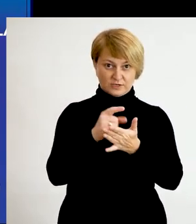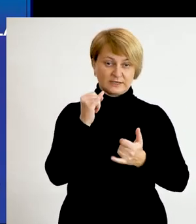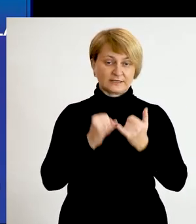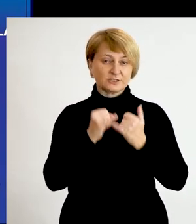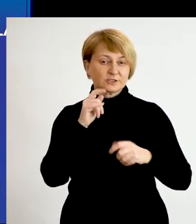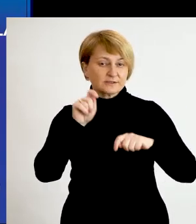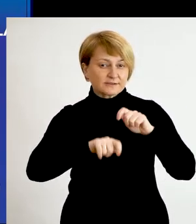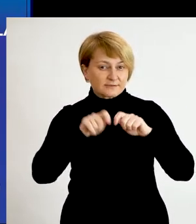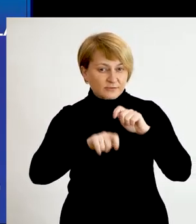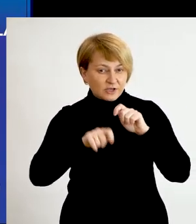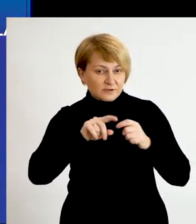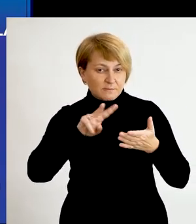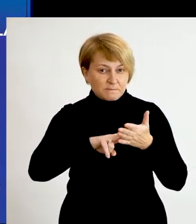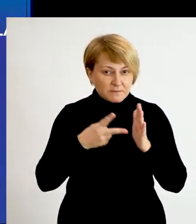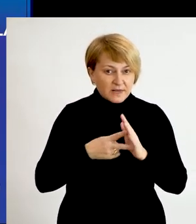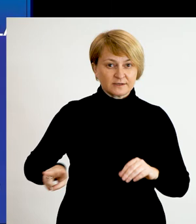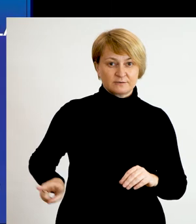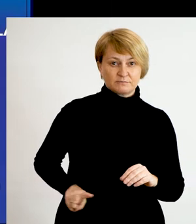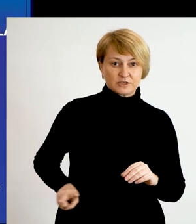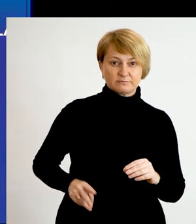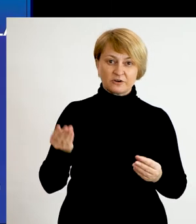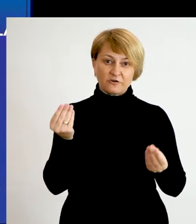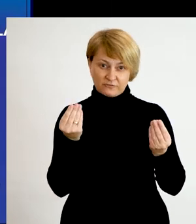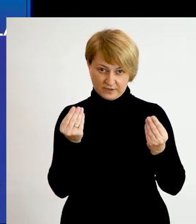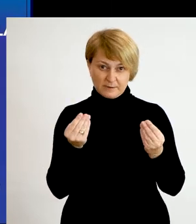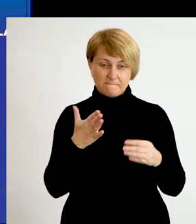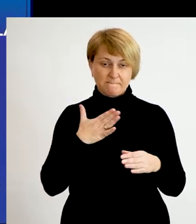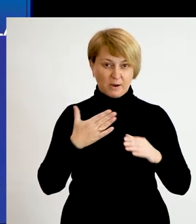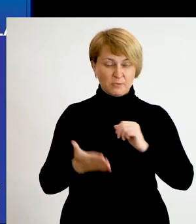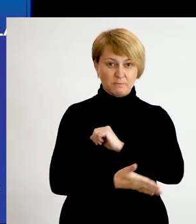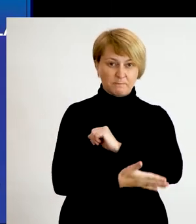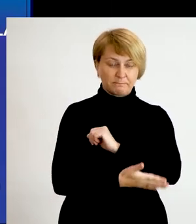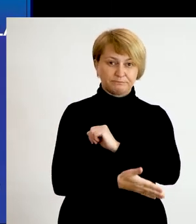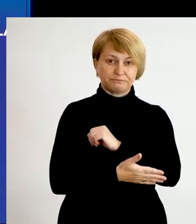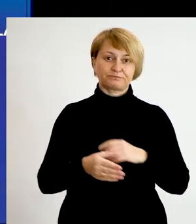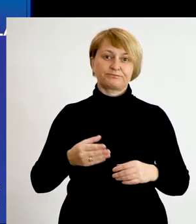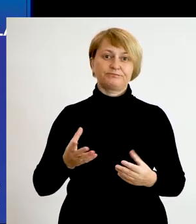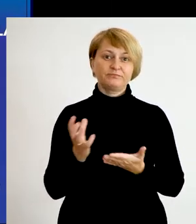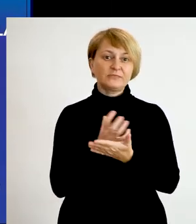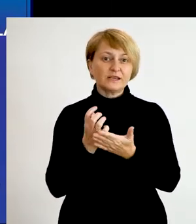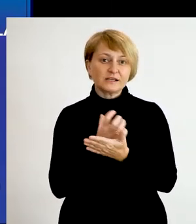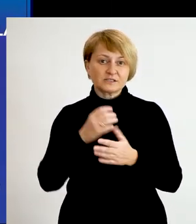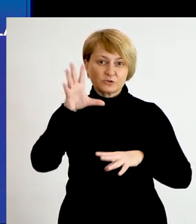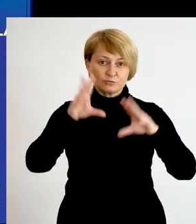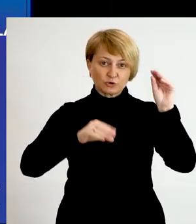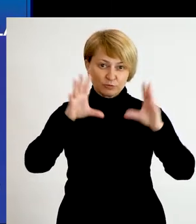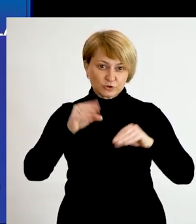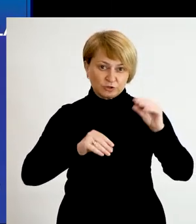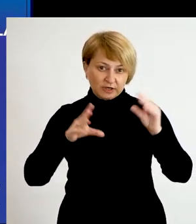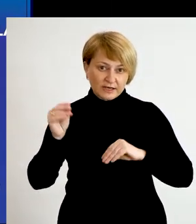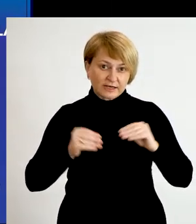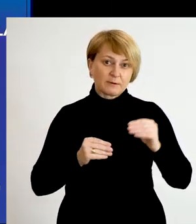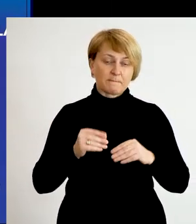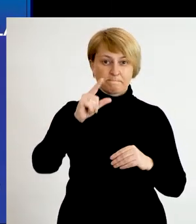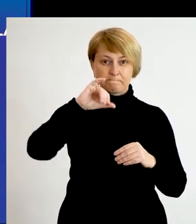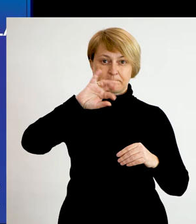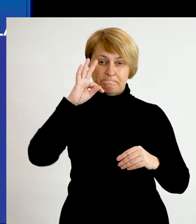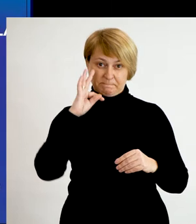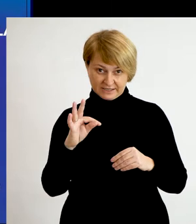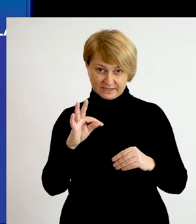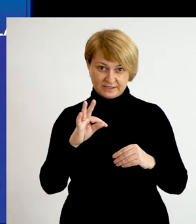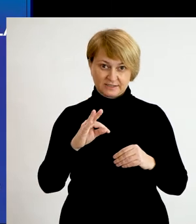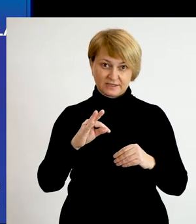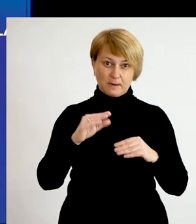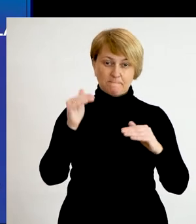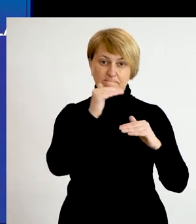przyszłym roku, jeżeli sprawdzą się założenia Ministerstwa Finansów, a na takich bazujemy, to dochody budżetowe w sensie dochodów z transferu PIT-u